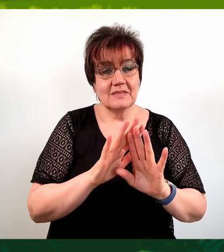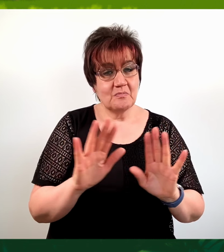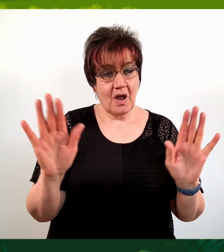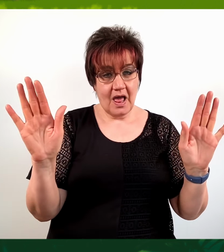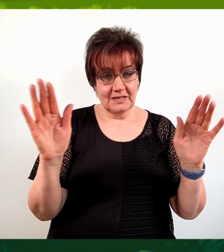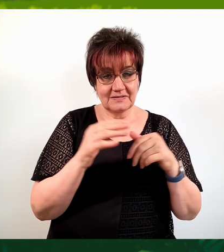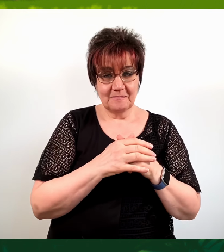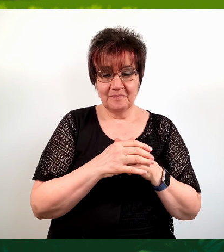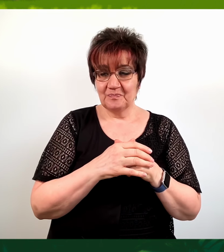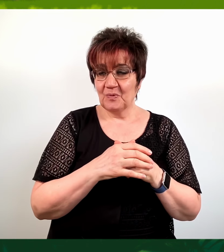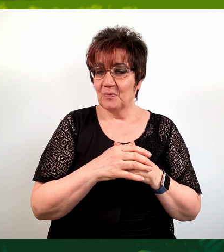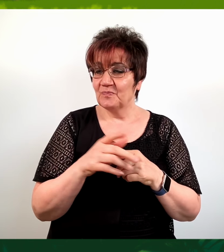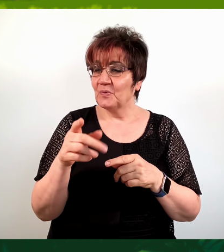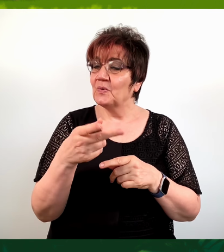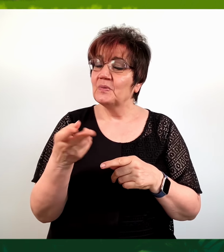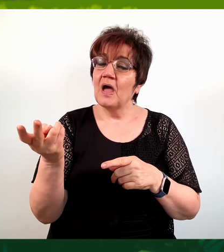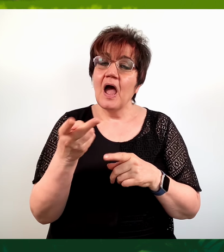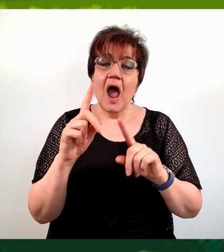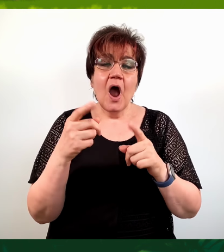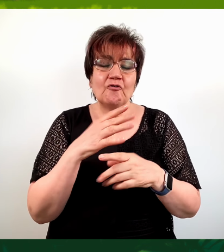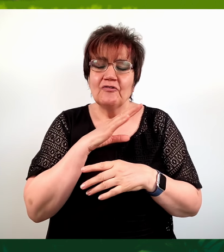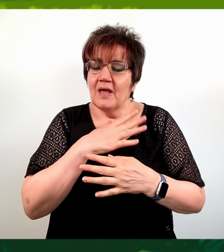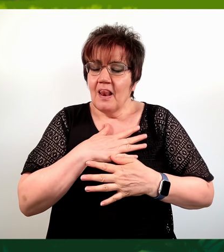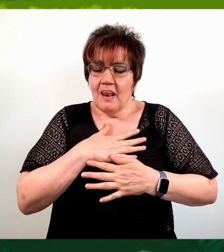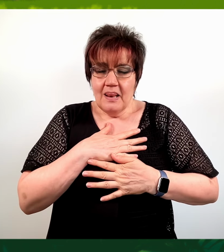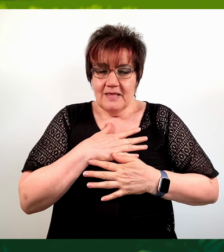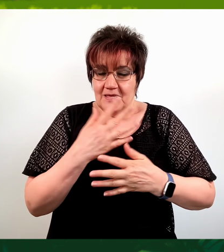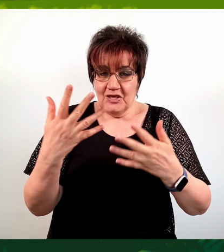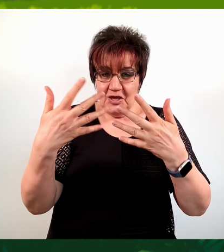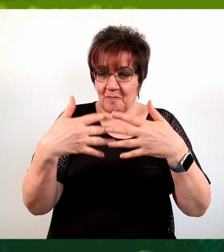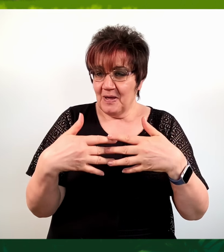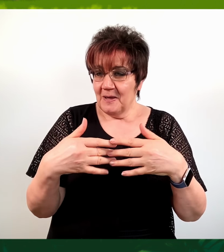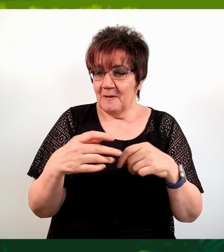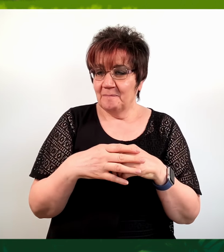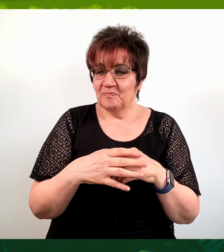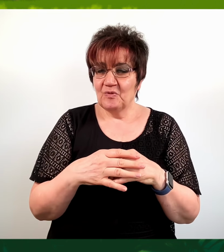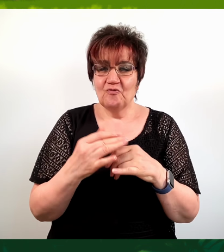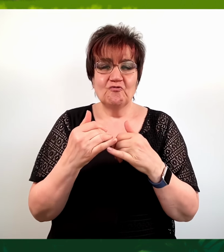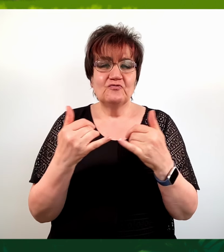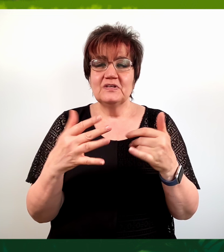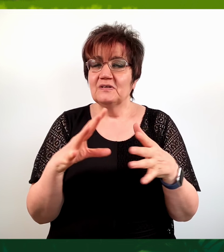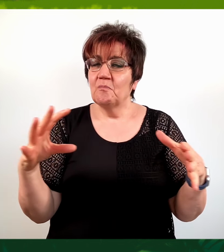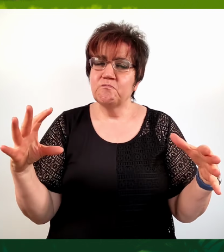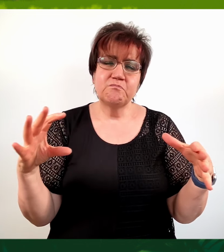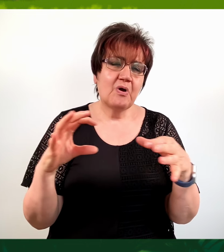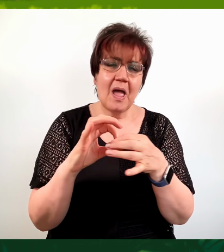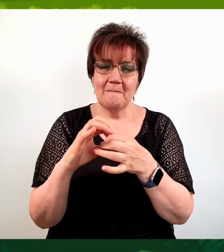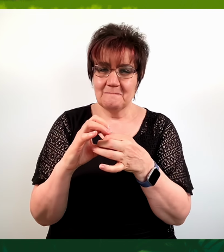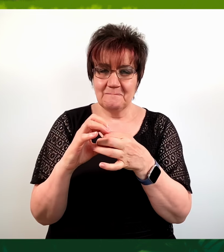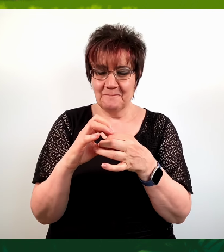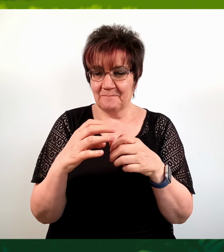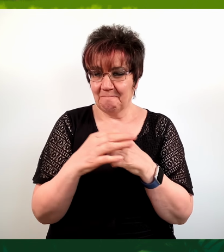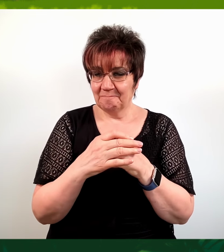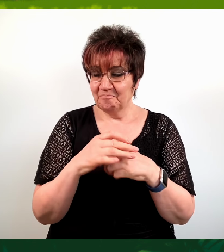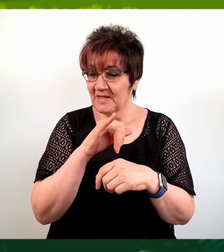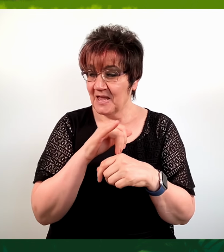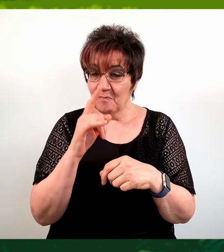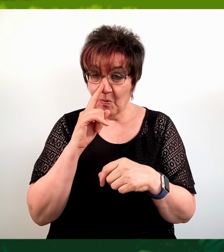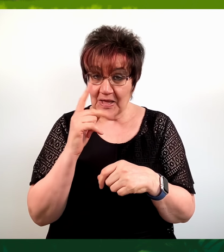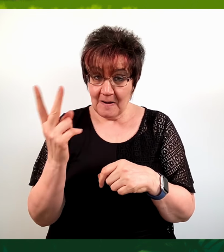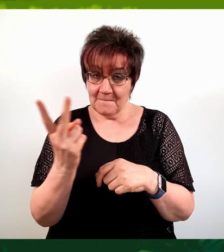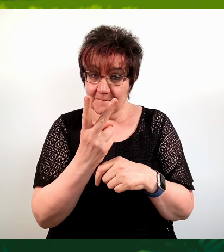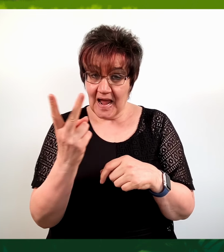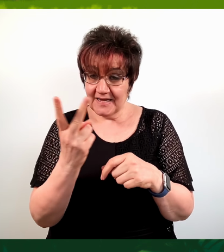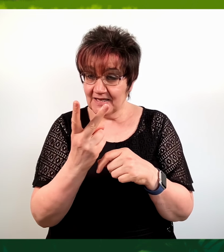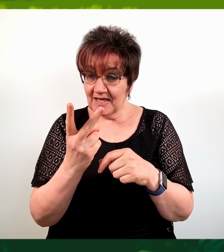Ihre Liebe zueinander war wie ein großes, unzertrennliches Band zwischen ihnen. Jedes Mal, wenn